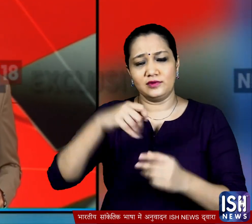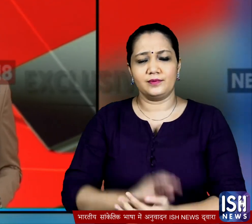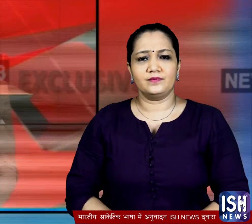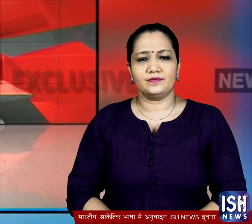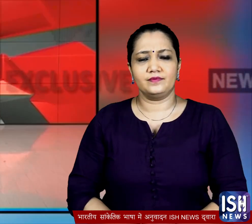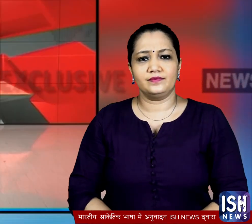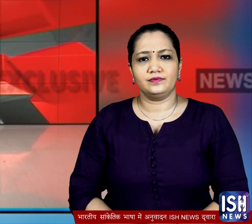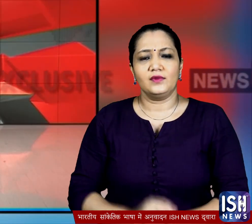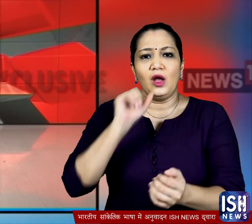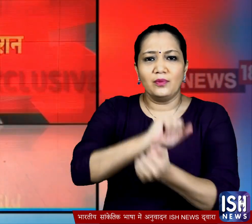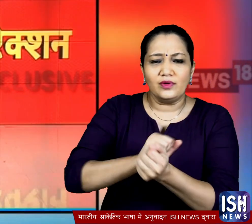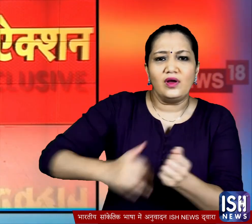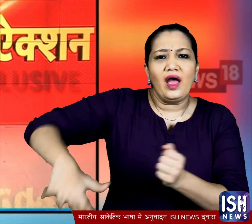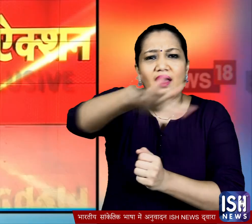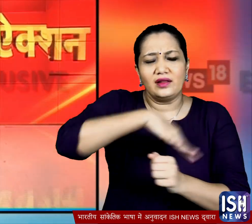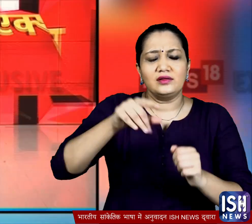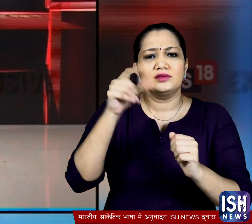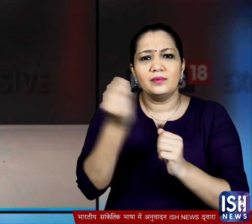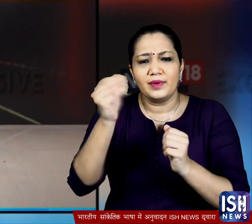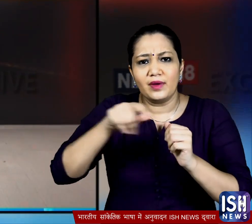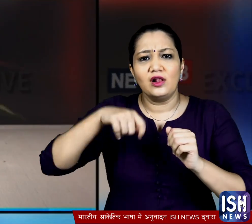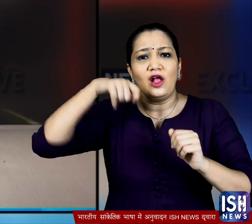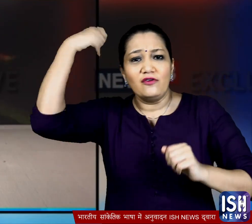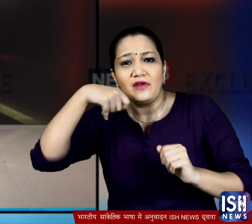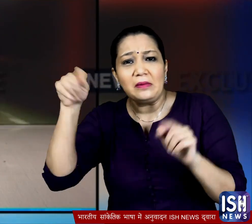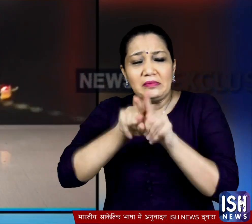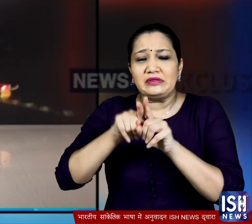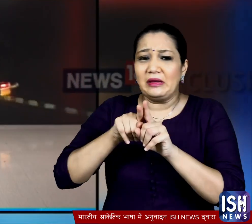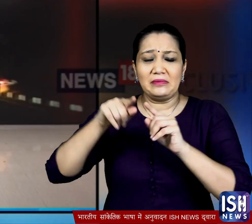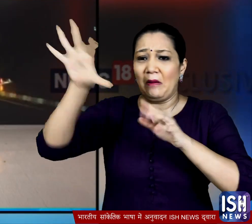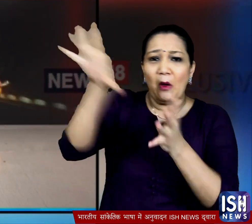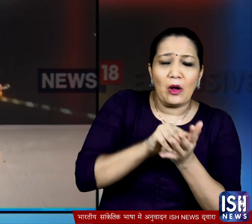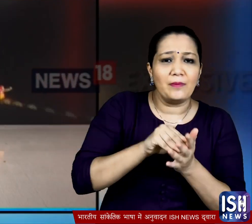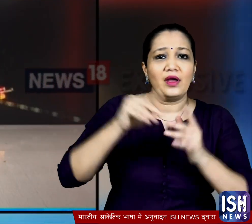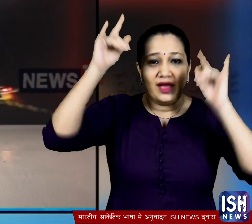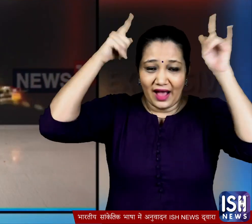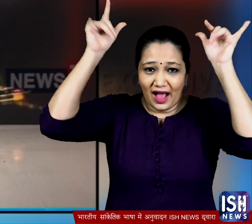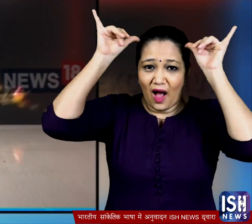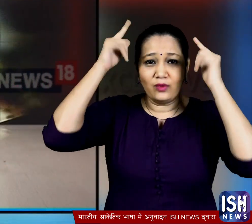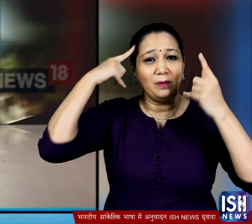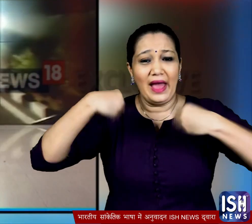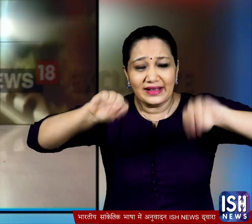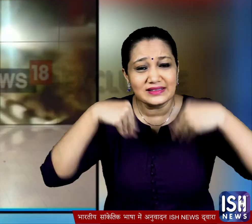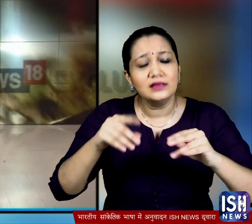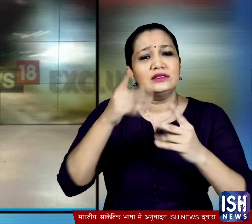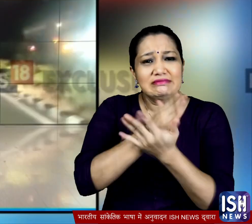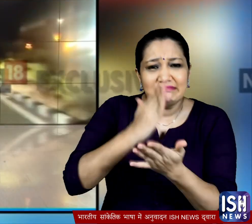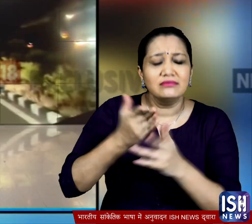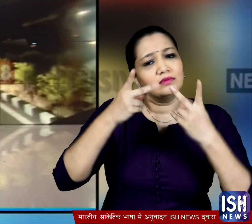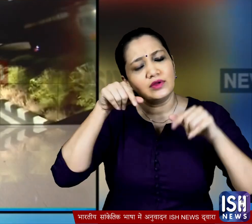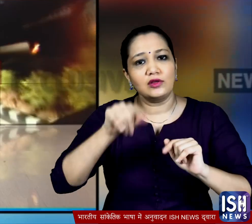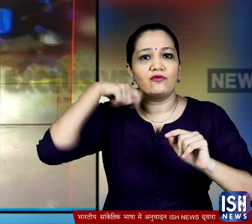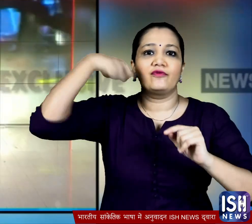सामने आई, जहां पुलिस ने इलाके के कुछ लोगों के साथ मिलकर फिल्मी अंदाज में गो तस्करी की कोशिश को नाकाम कर दिया। इस पूरी कार्रवाई